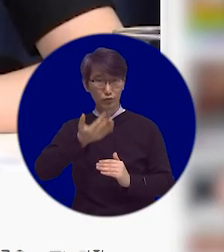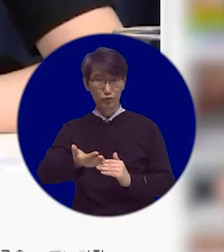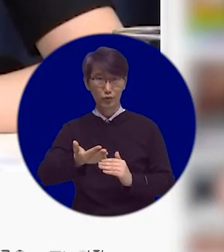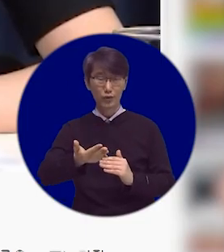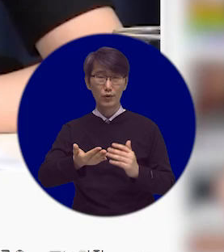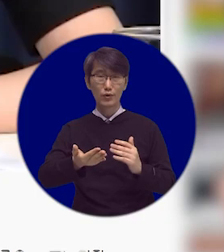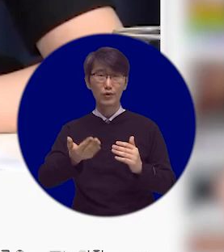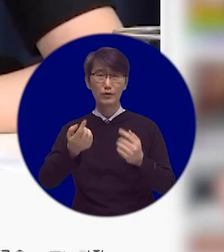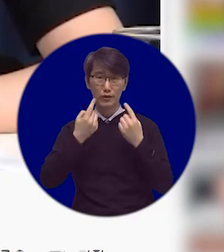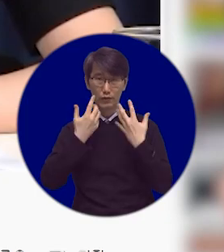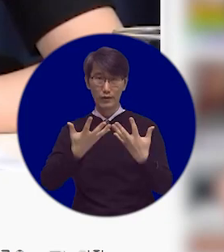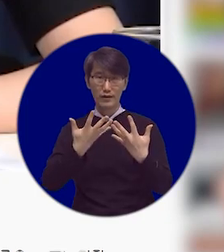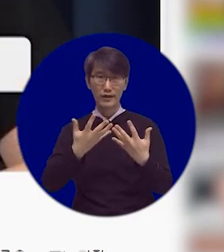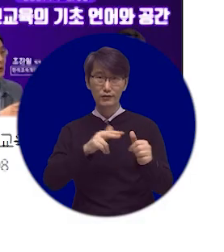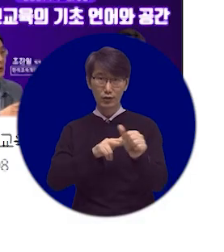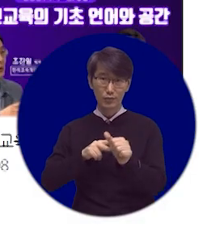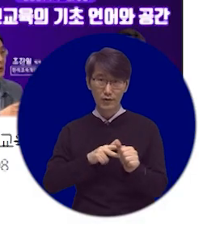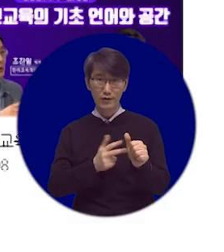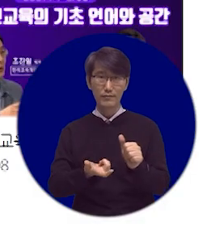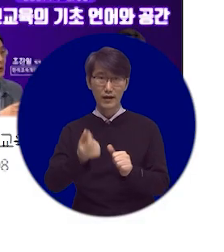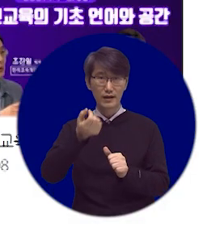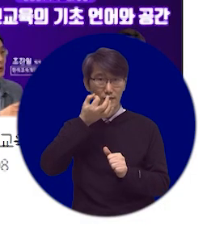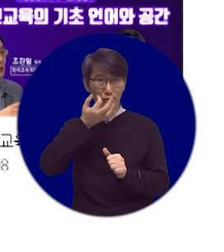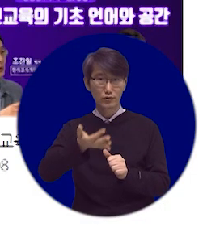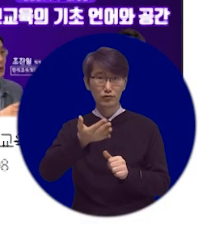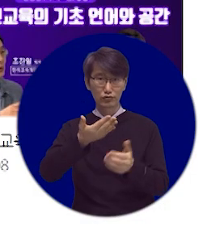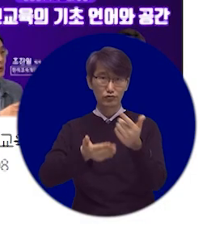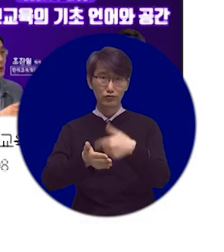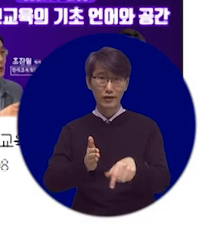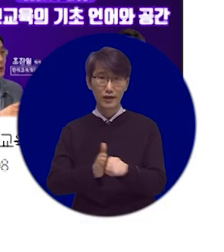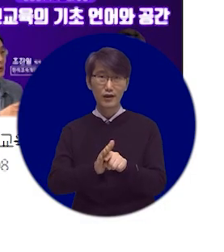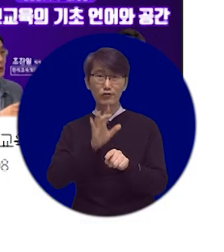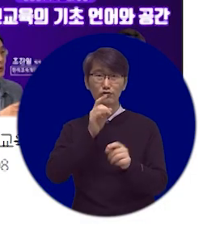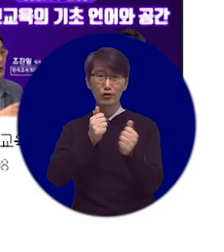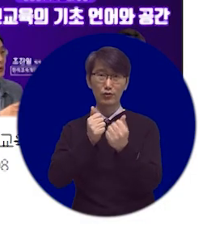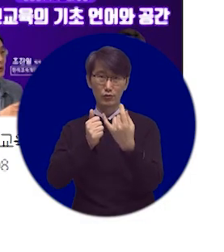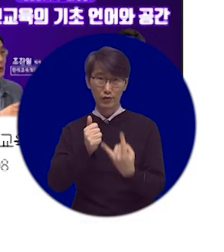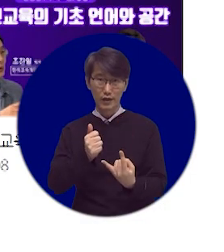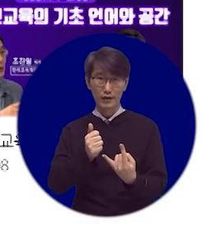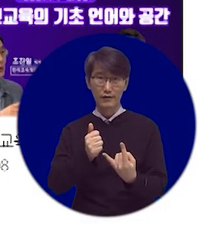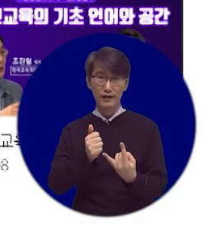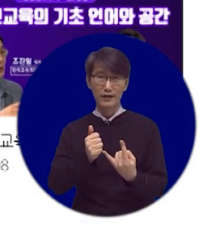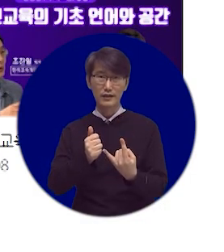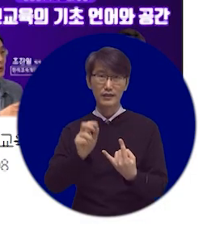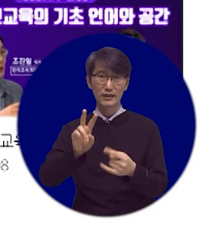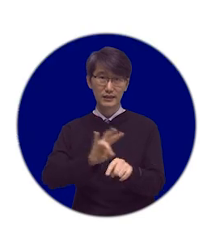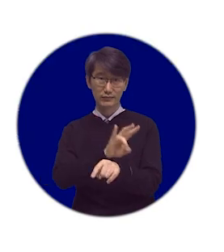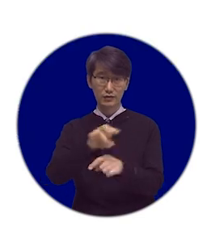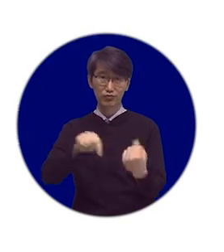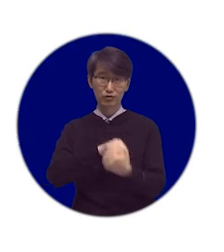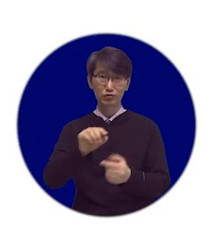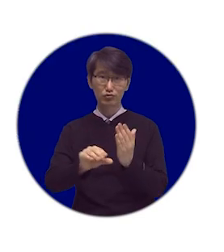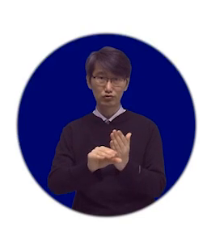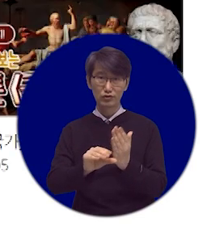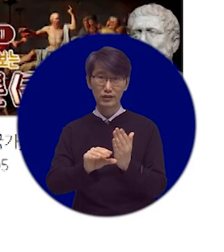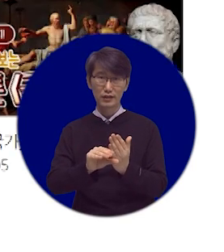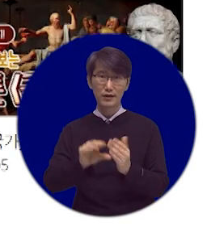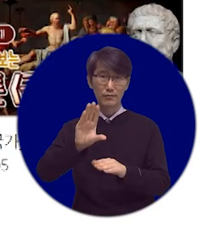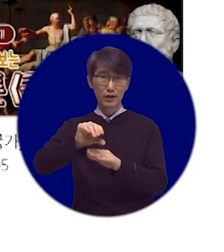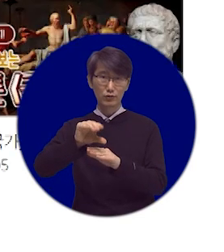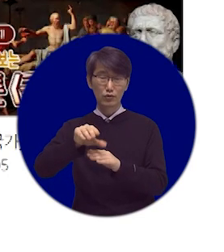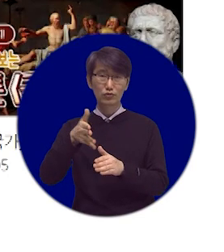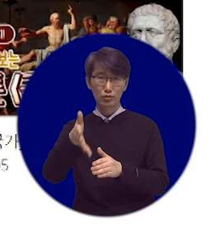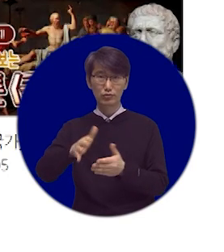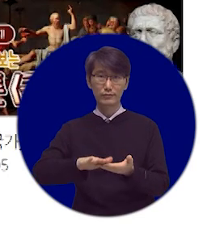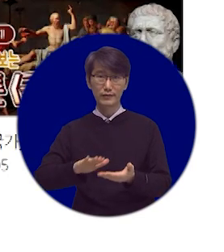공개하고 정확한 선거 정보를 신속하게 제공하기 위해 중앙선거관리위원회가 24시간 운영 중인